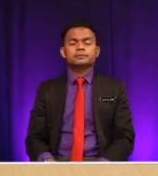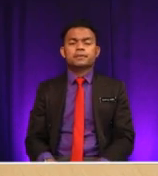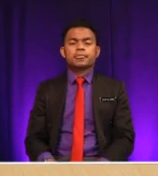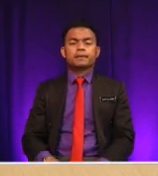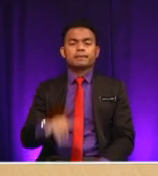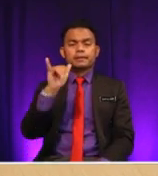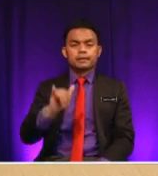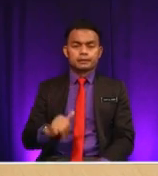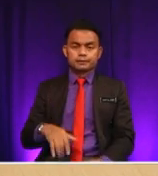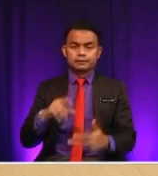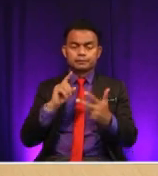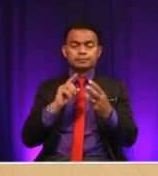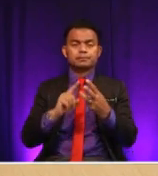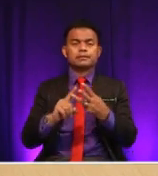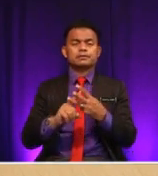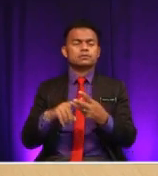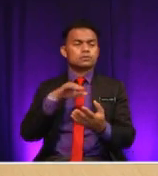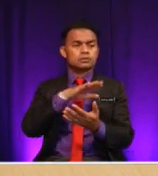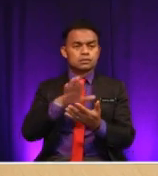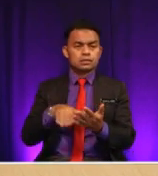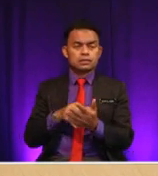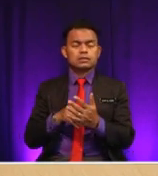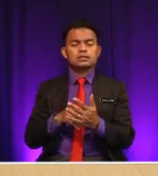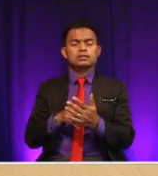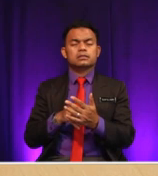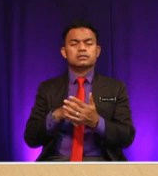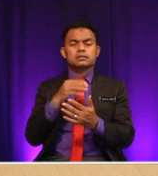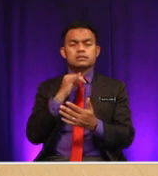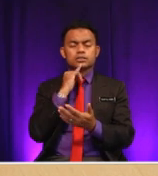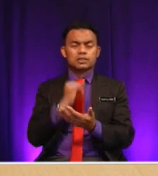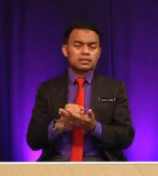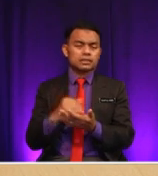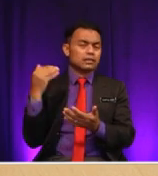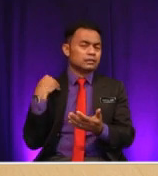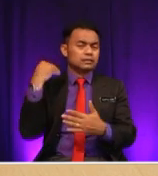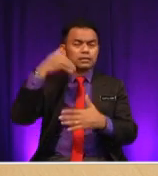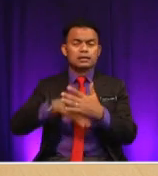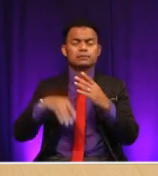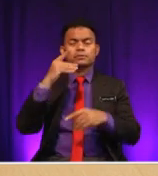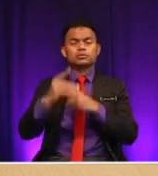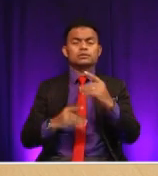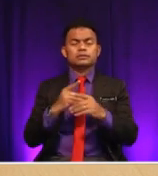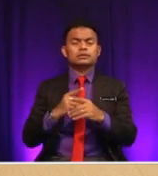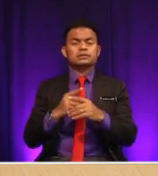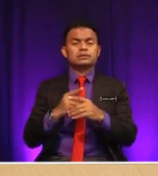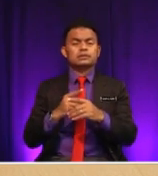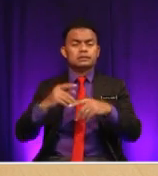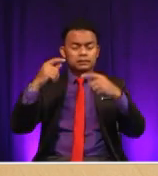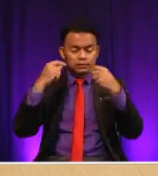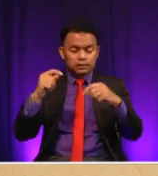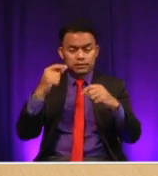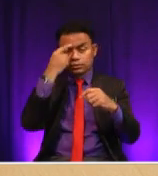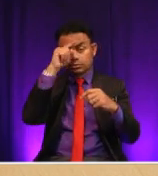segala maksiat ada di dunia ikhtiarkan diri menjauhi dia pada maksud langkah yang keempat disini dijelaskan